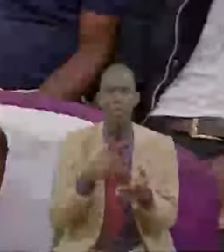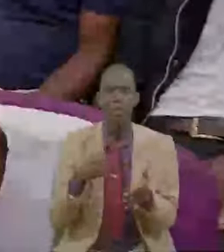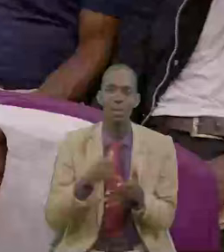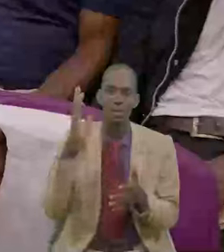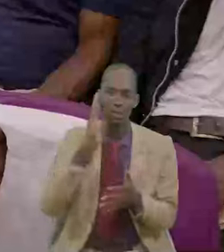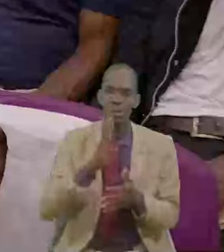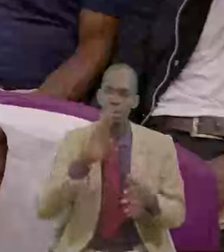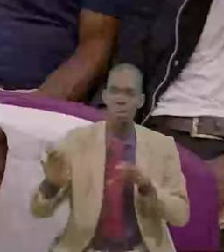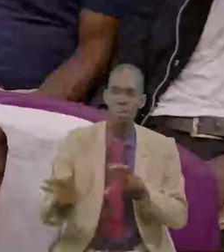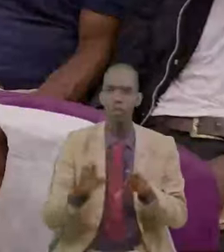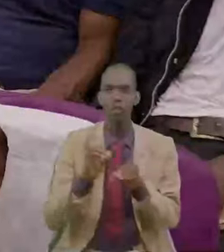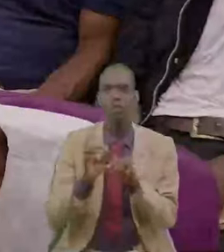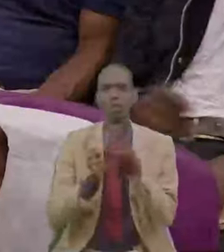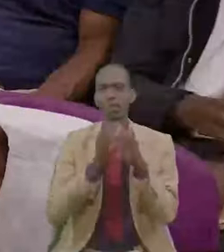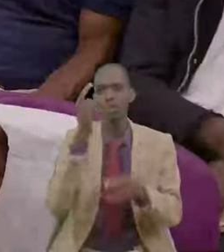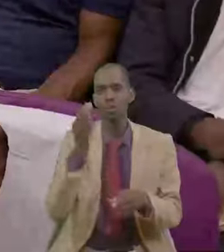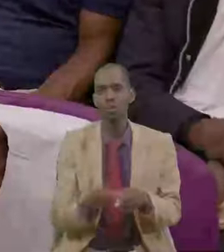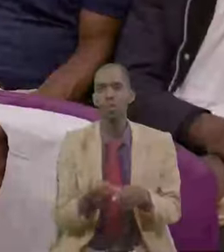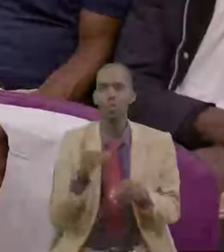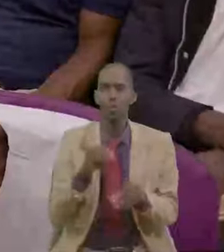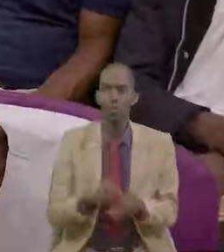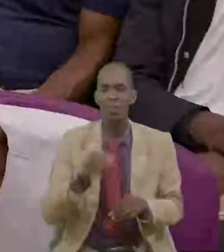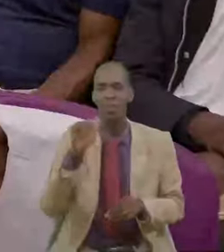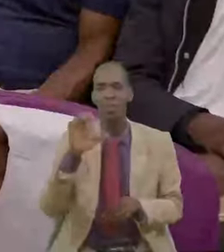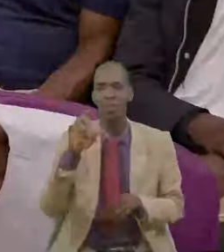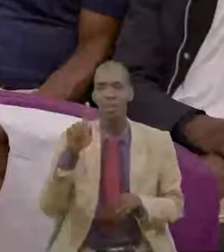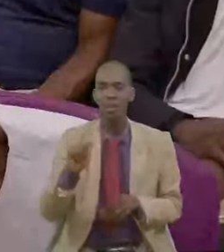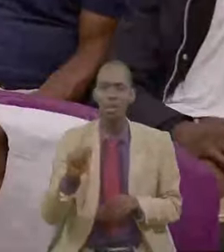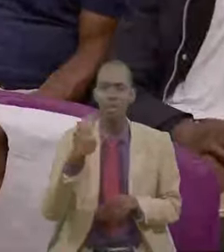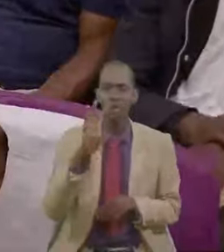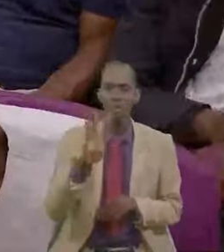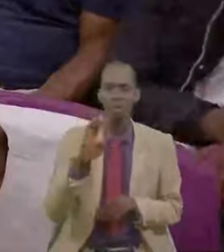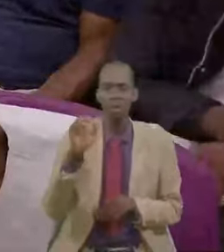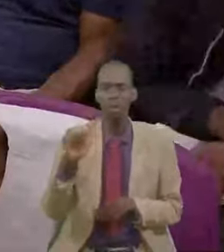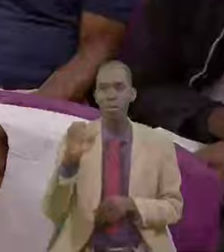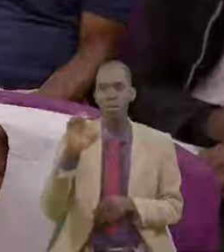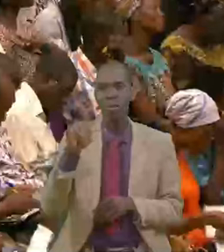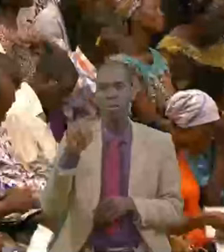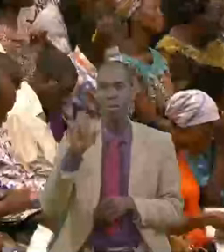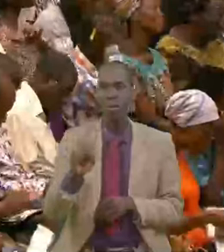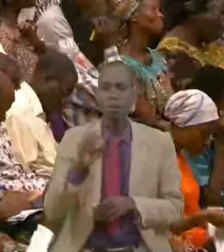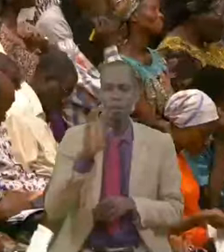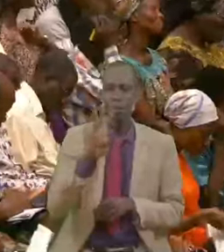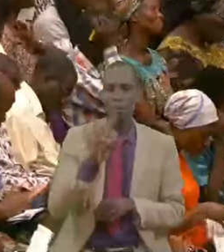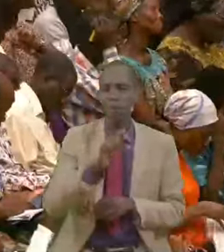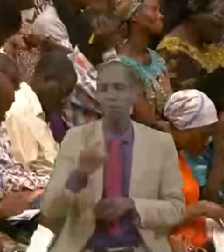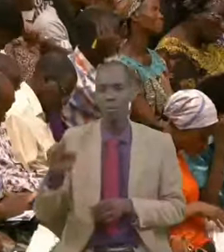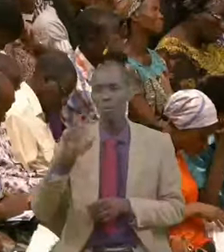de Jésus-Christ. Nous allons maintenant aux Actes, chapitre 4,